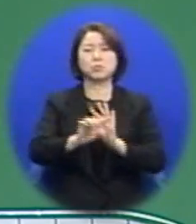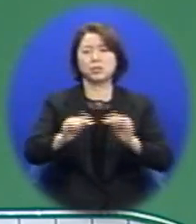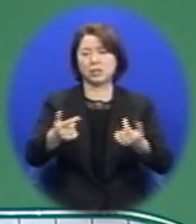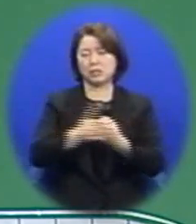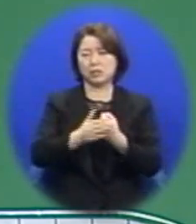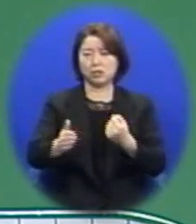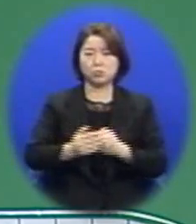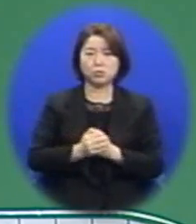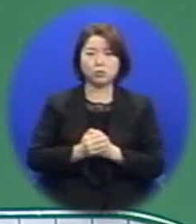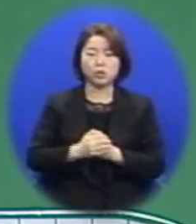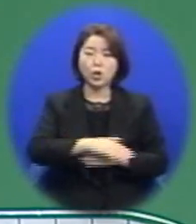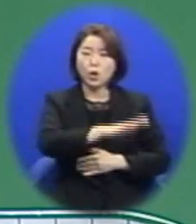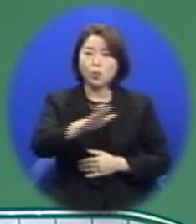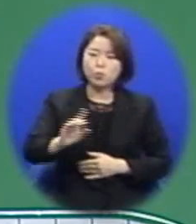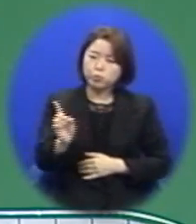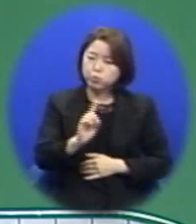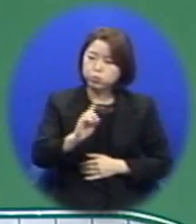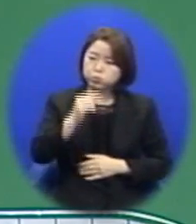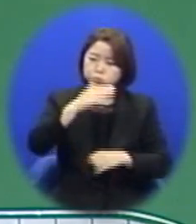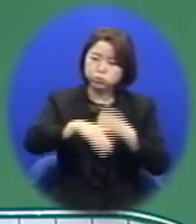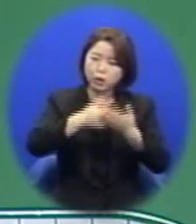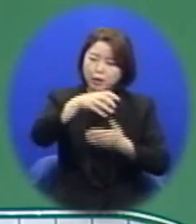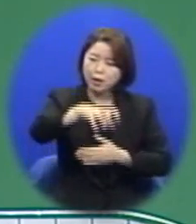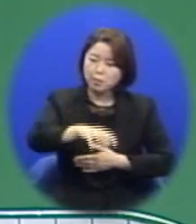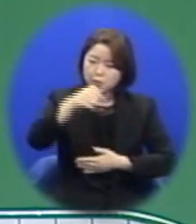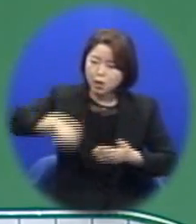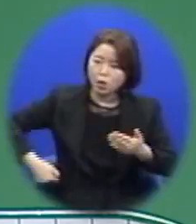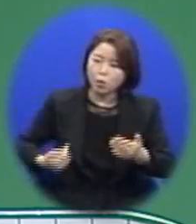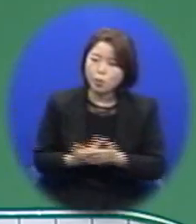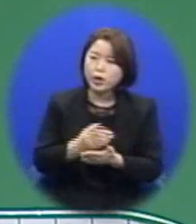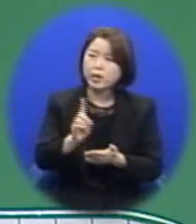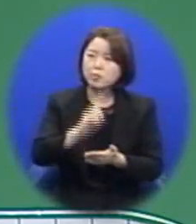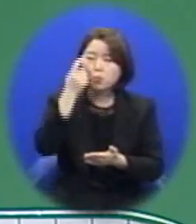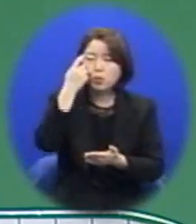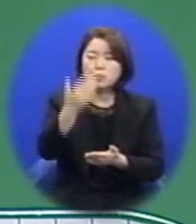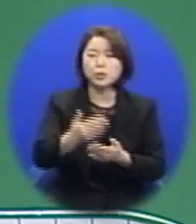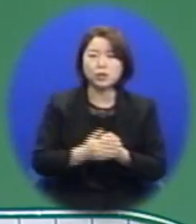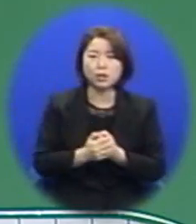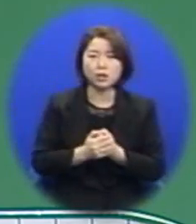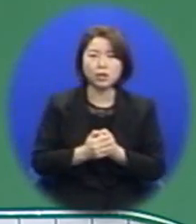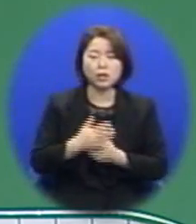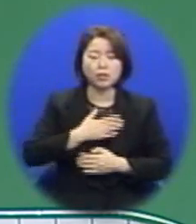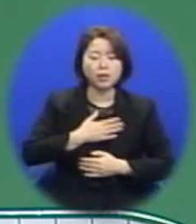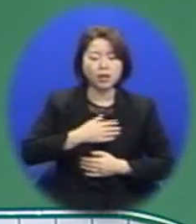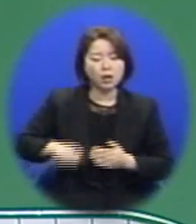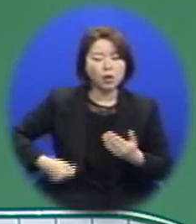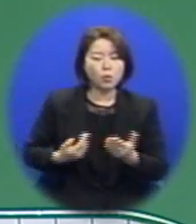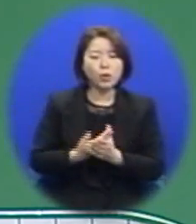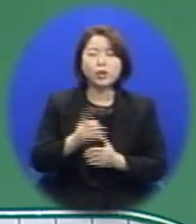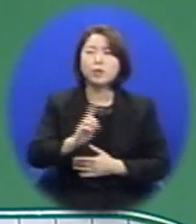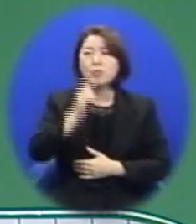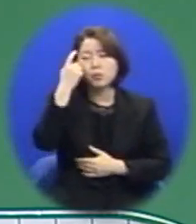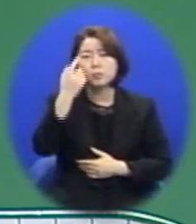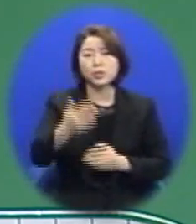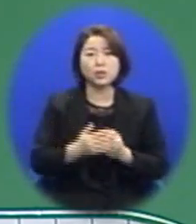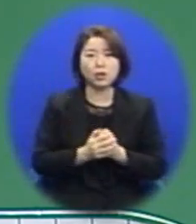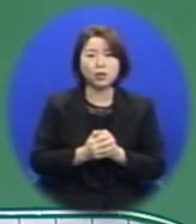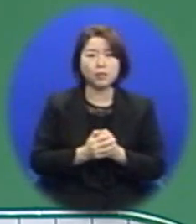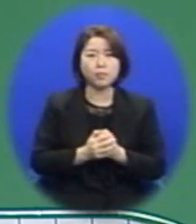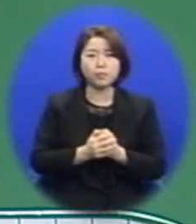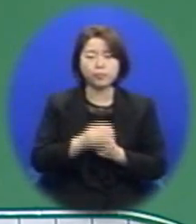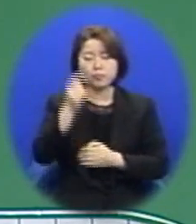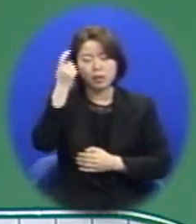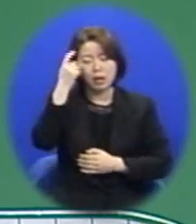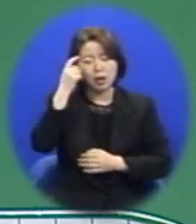우리가 도대체 하나님 앞에 회개할 게 뭡니까? 하나님 우리가 회개할 게 뭡니까? 라고 기도했을 때 너무나